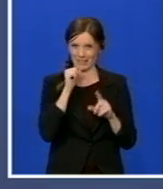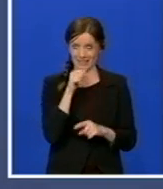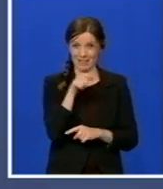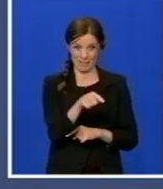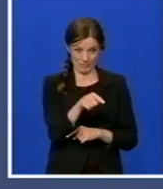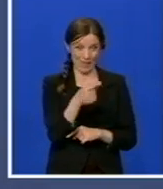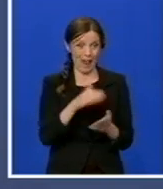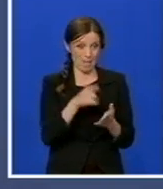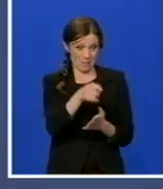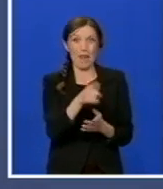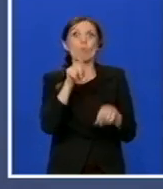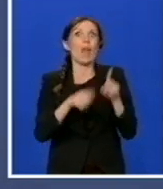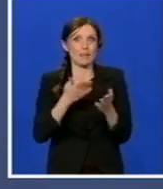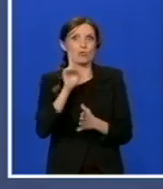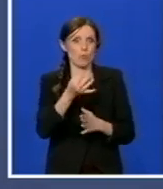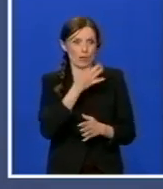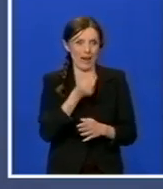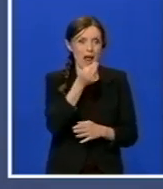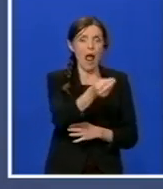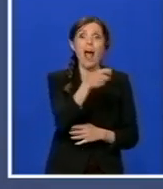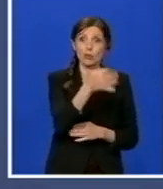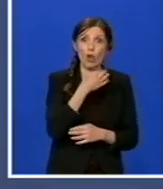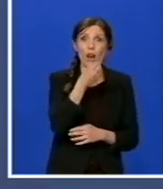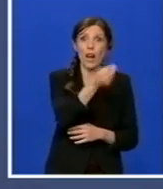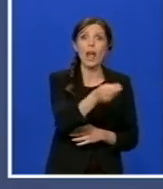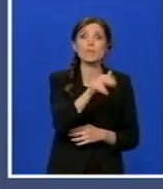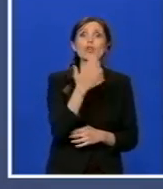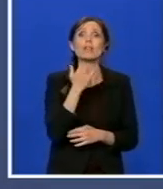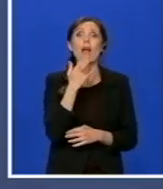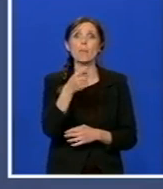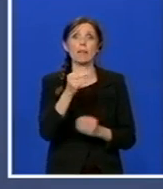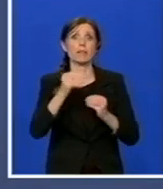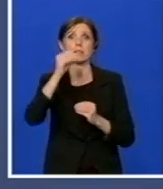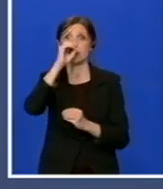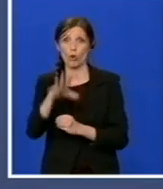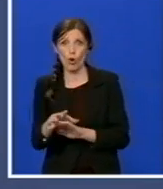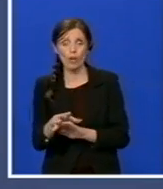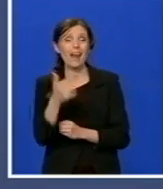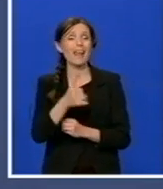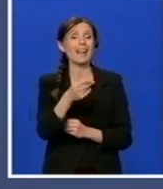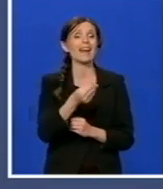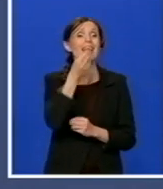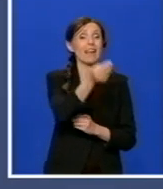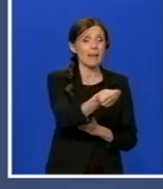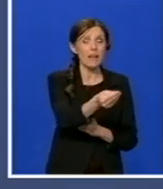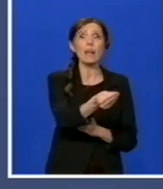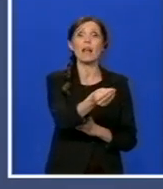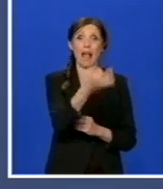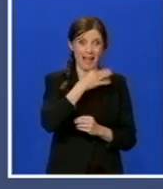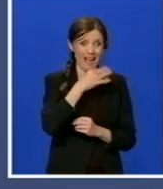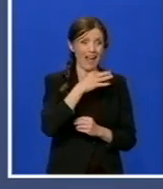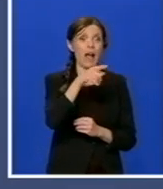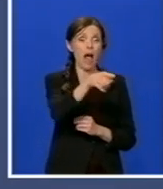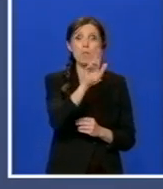pogoršanja dijabetesa, ali i do mogućnosti razvoja dijabetesa de novo, znači da ranije nisu